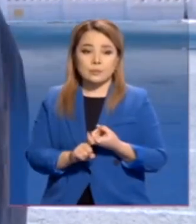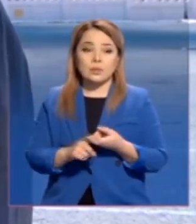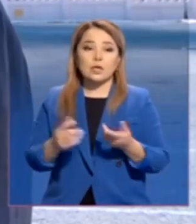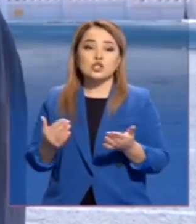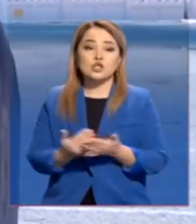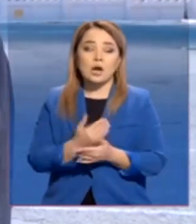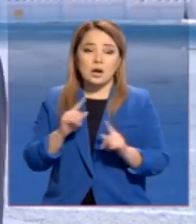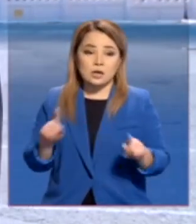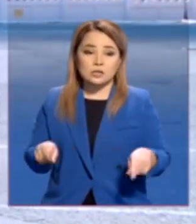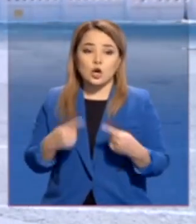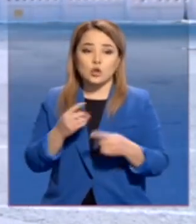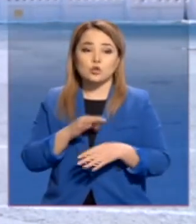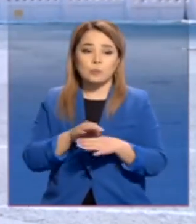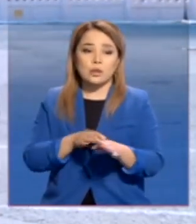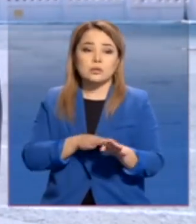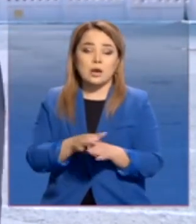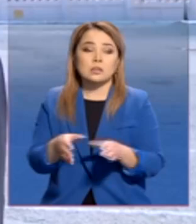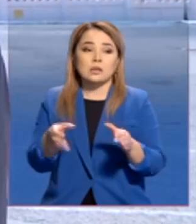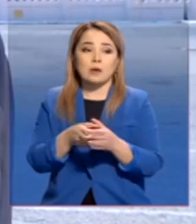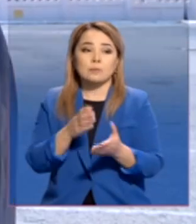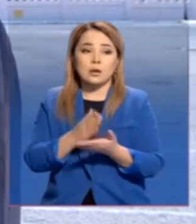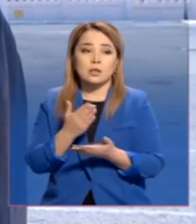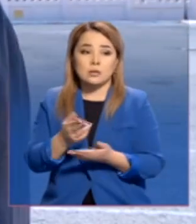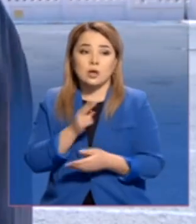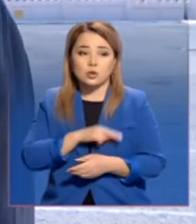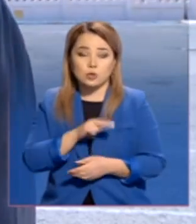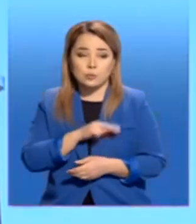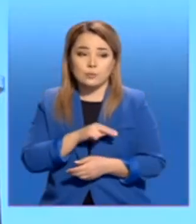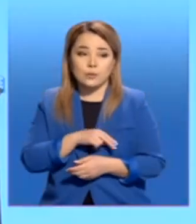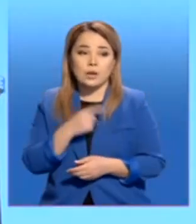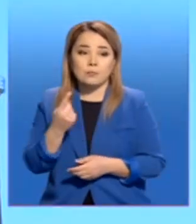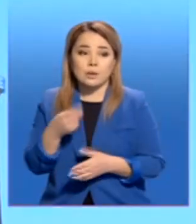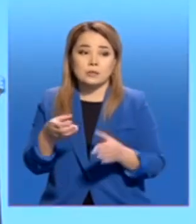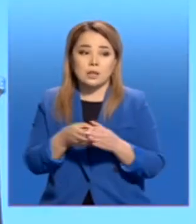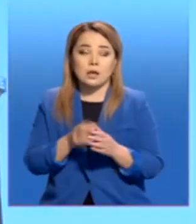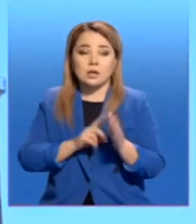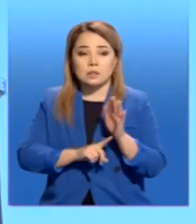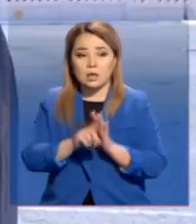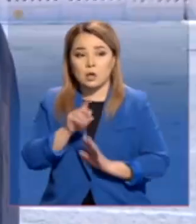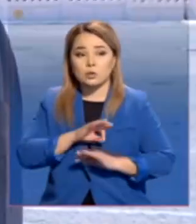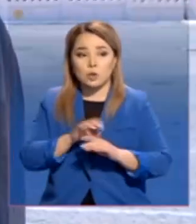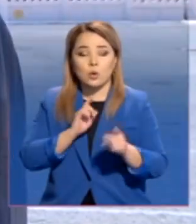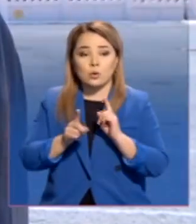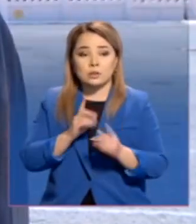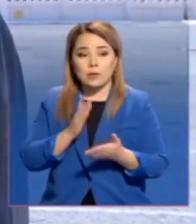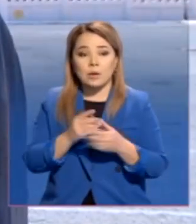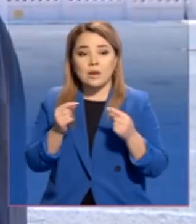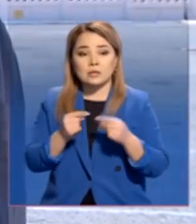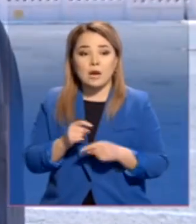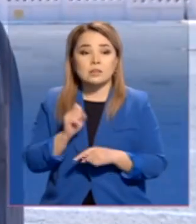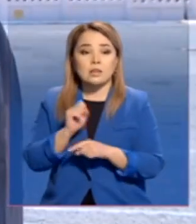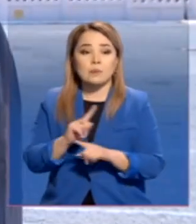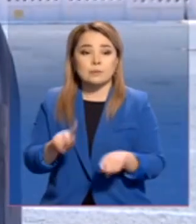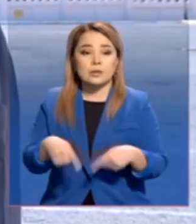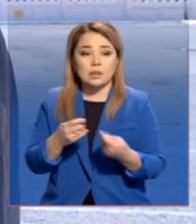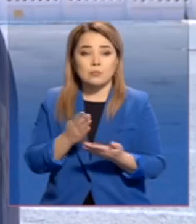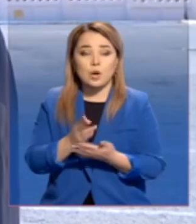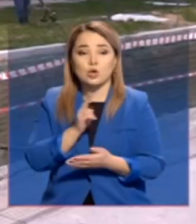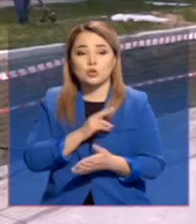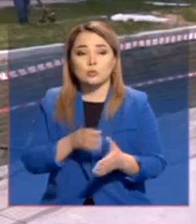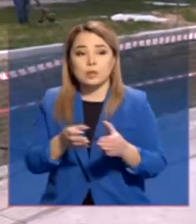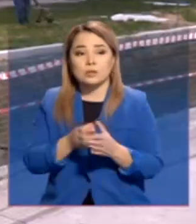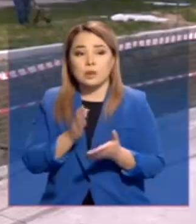жаңғырту бойынша жұмыс тобы құрылған. Сол жұмыс тобының бүгін бірінші кіріспе отырысы өтті. Нақты тапсырмалар берілді жұмыс